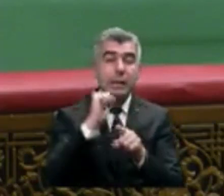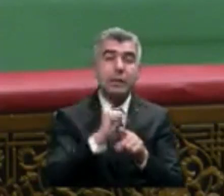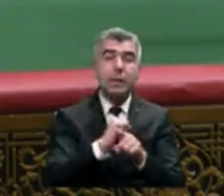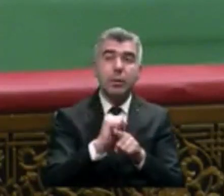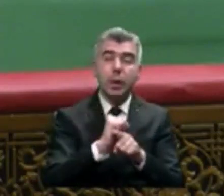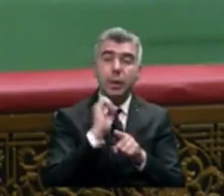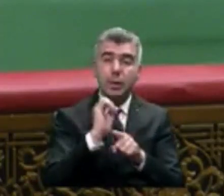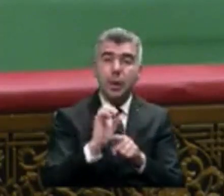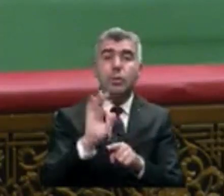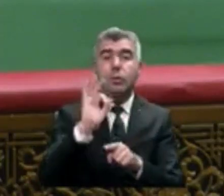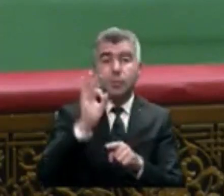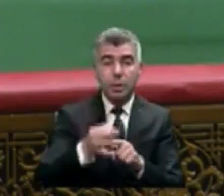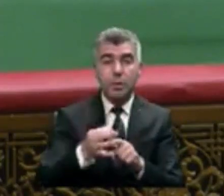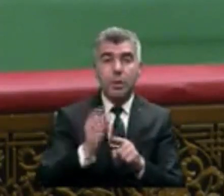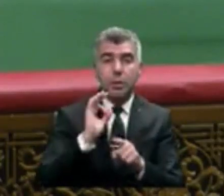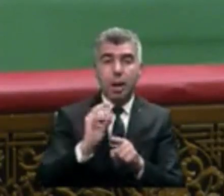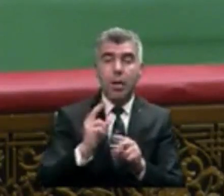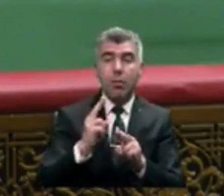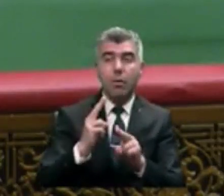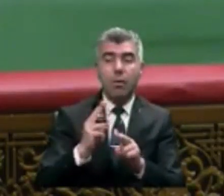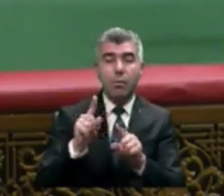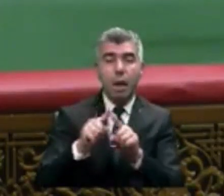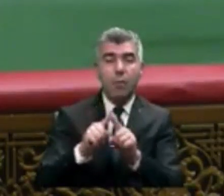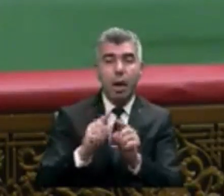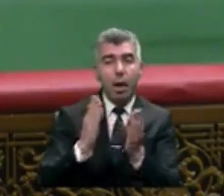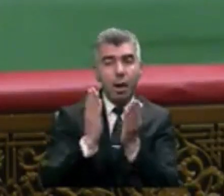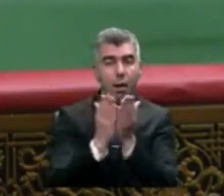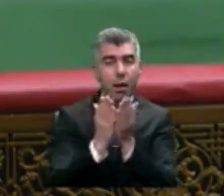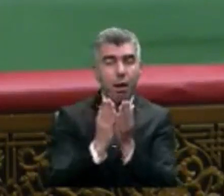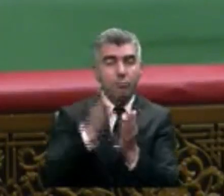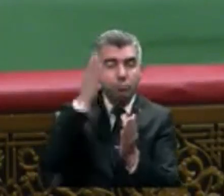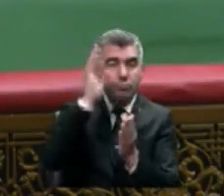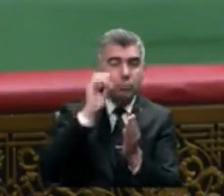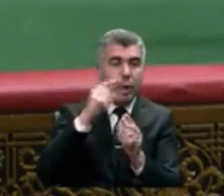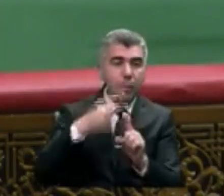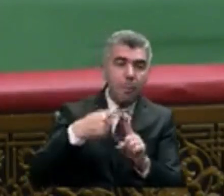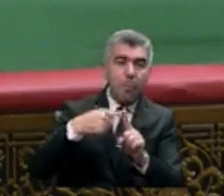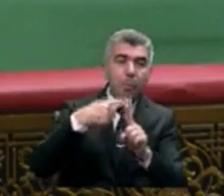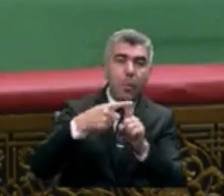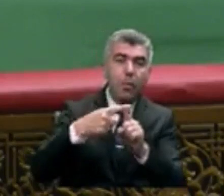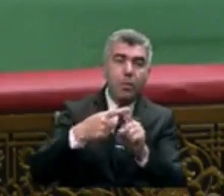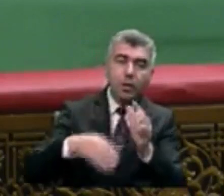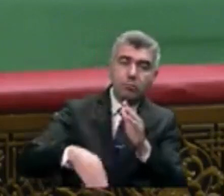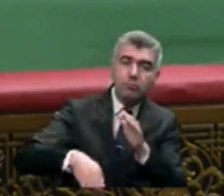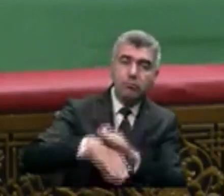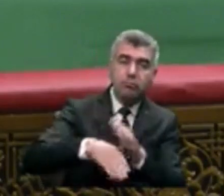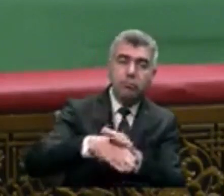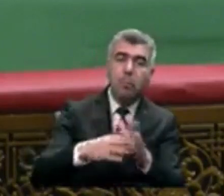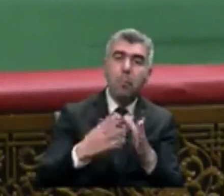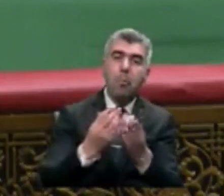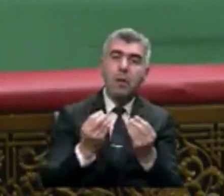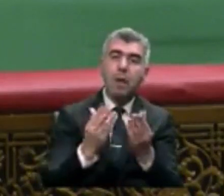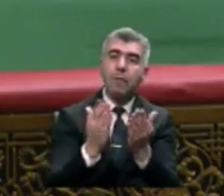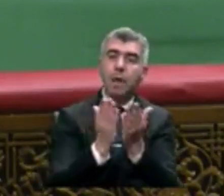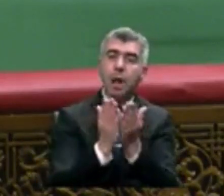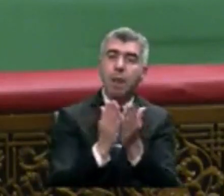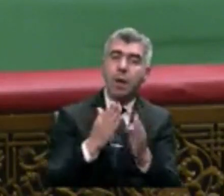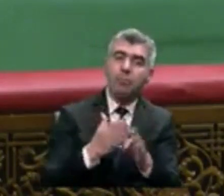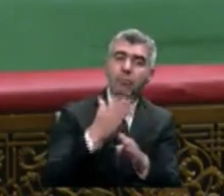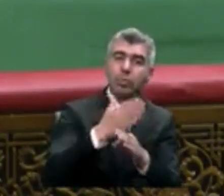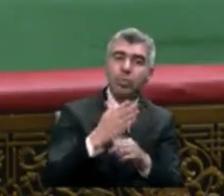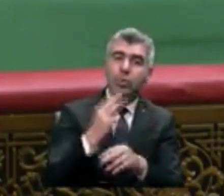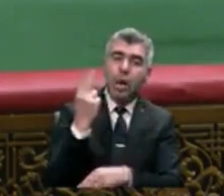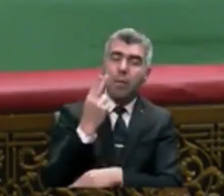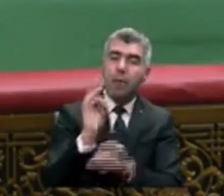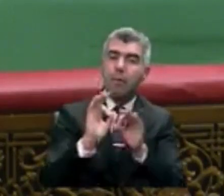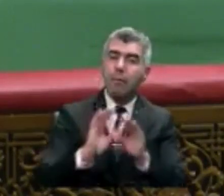تتوفر فيهم الشروط والمعاير الموضوعيه للحد من ارتفاع الضر المسجل في صفوف هذه الفئه فكلنا